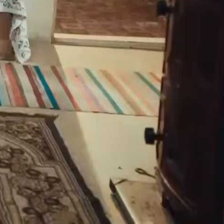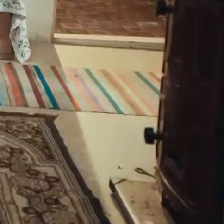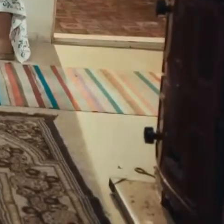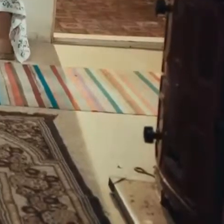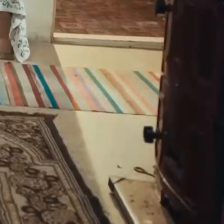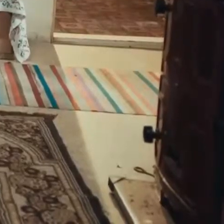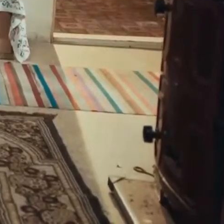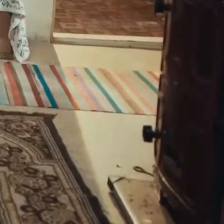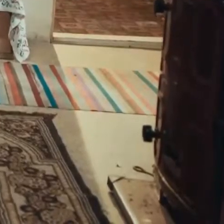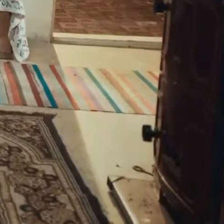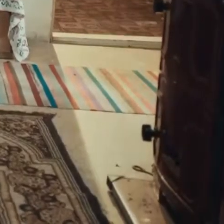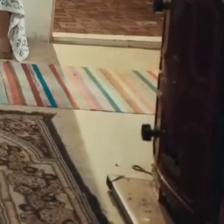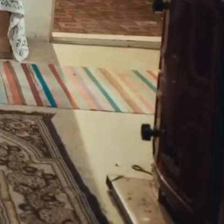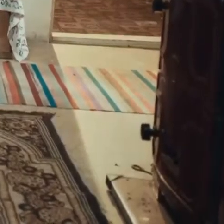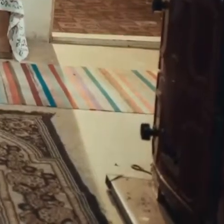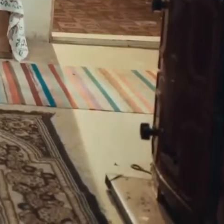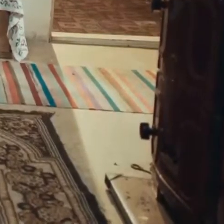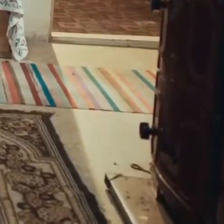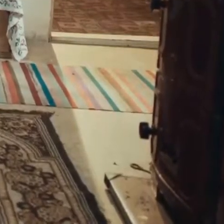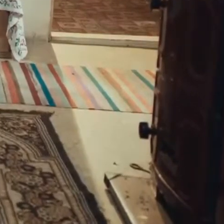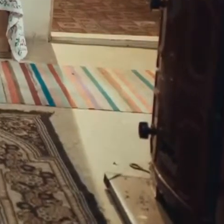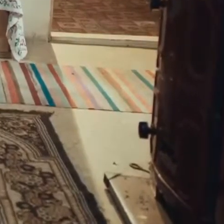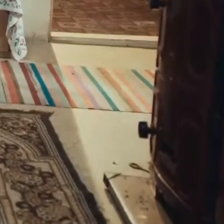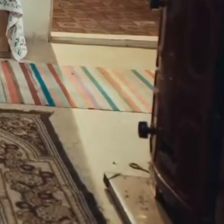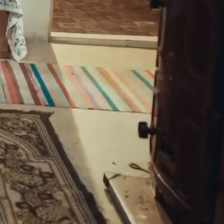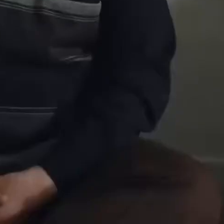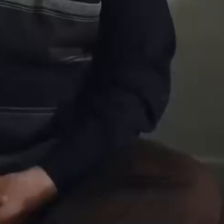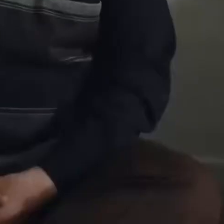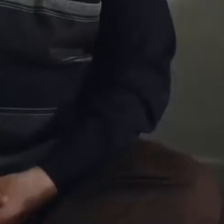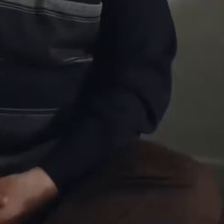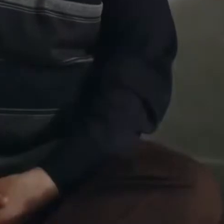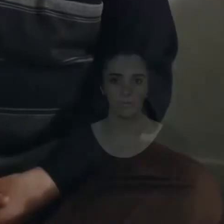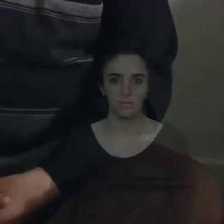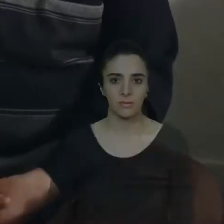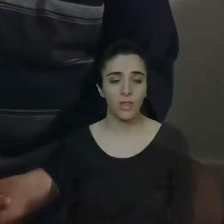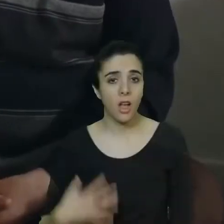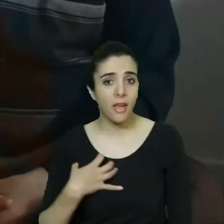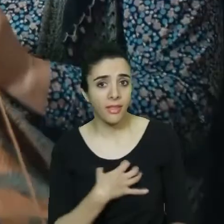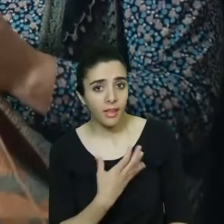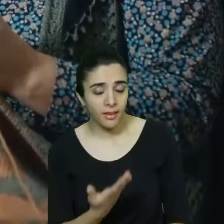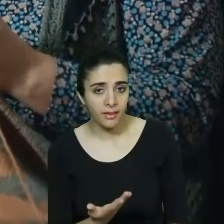Hakkı evde minderde bağdaş kurmuş, dalgın, üzgün oturuyor. Behiye sedirde örgü örüyor. Ana,